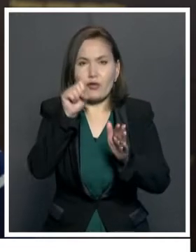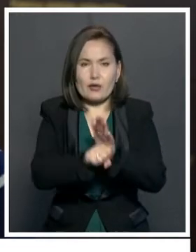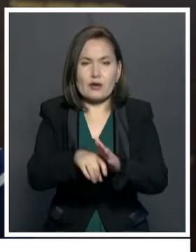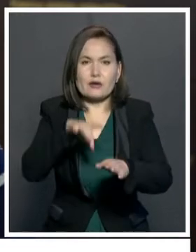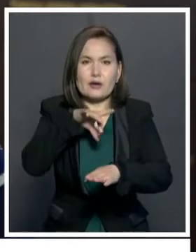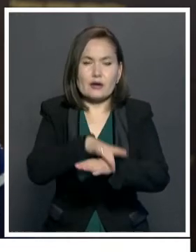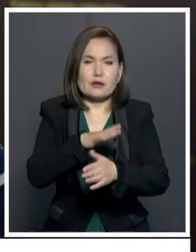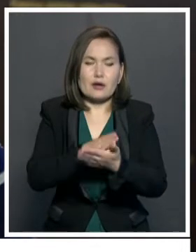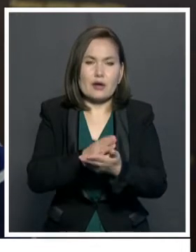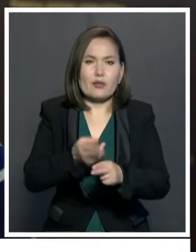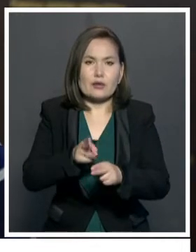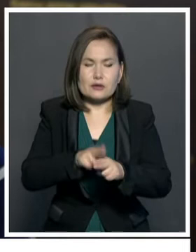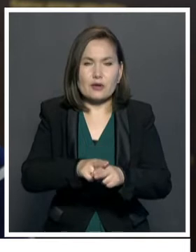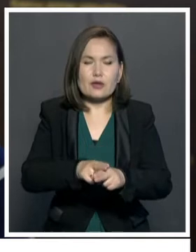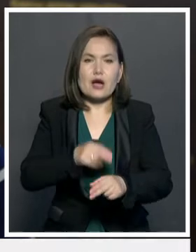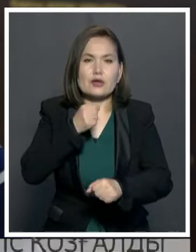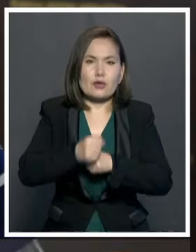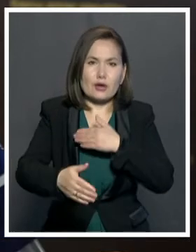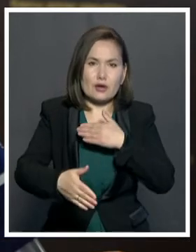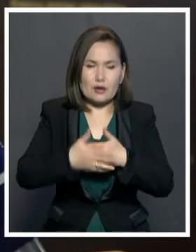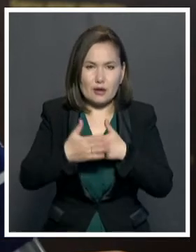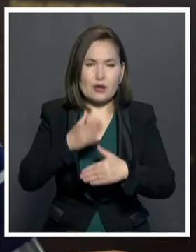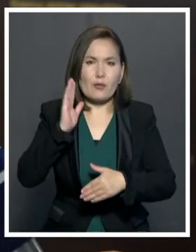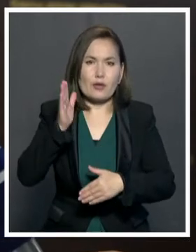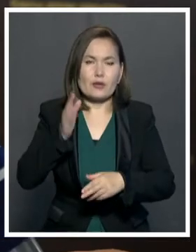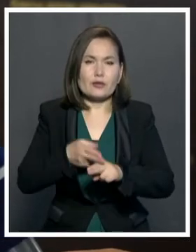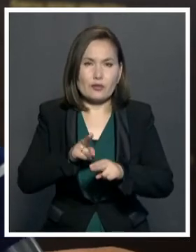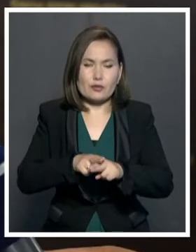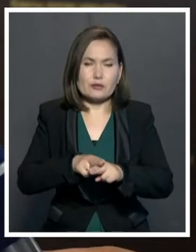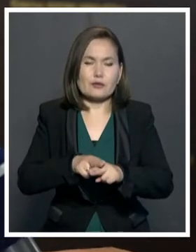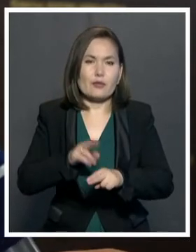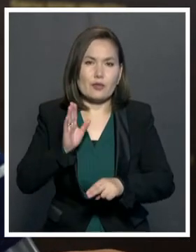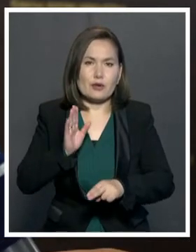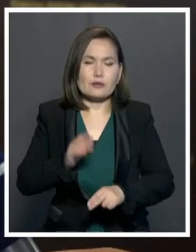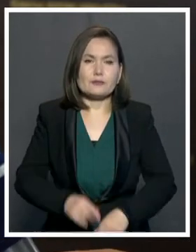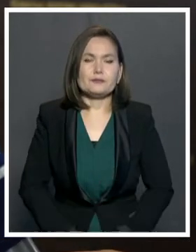Ал қылмыскер қарапайым адам немесе құқық қорғау органдарының қызметкері болуына қарамастан жазаланады.